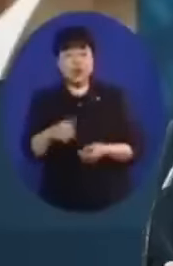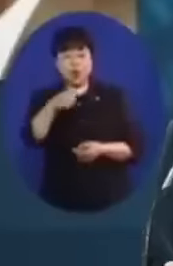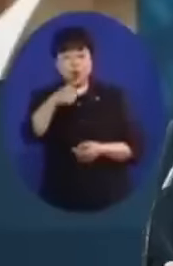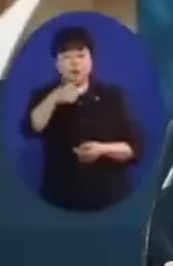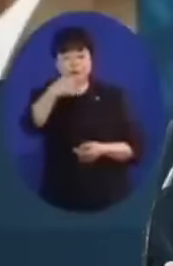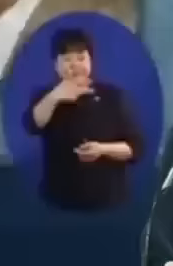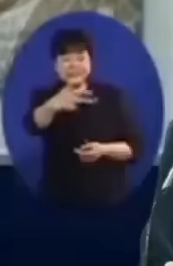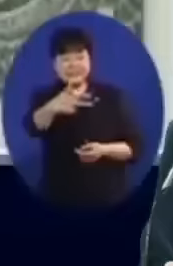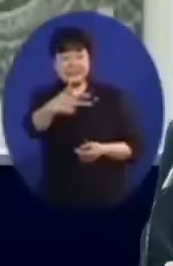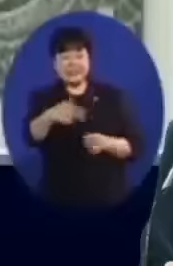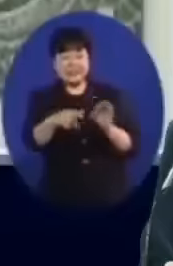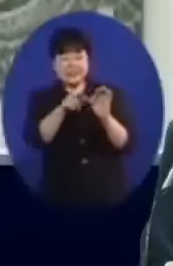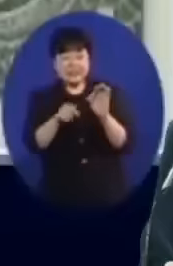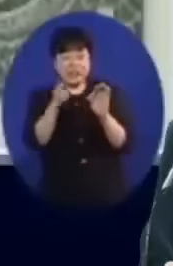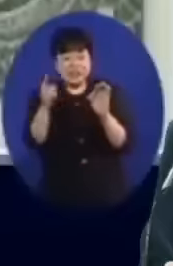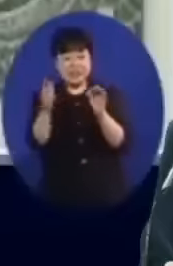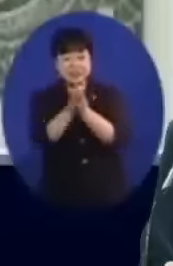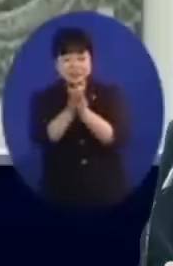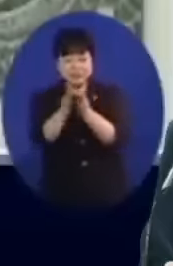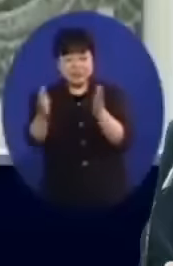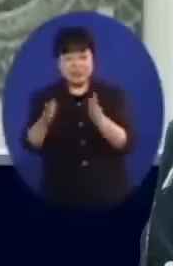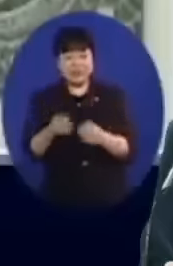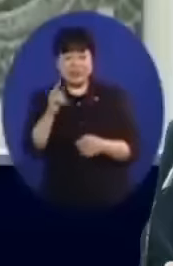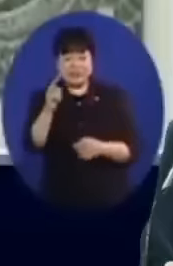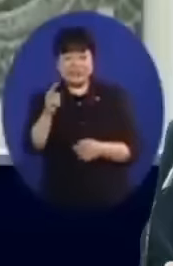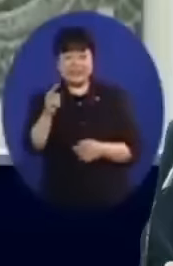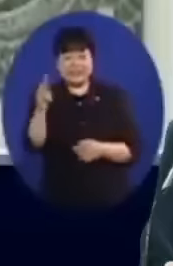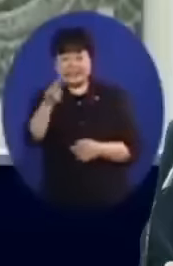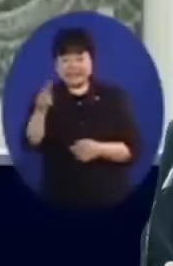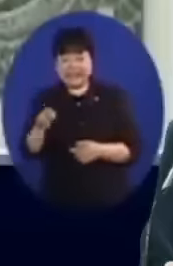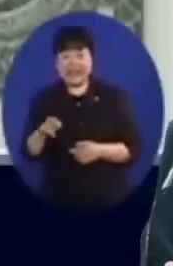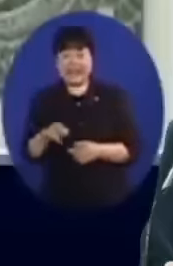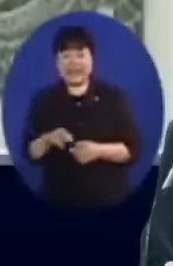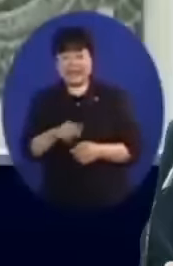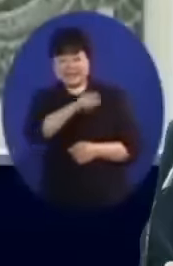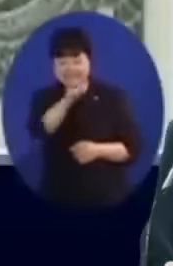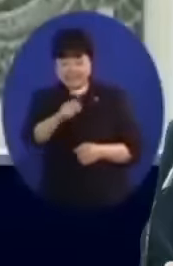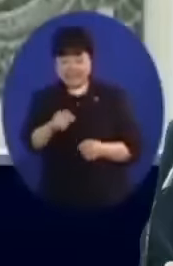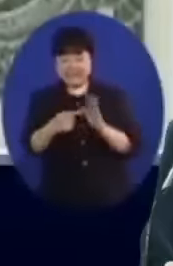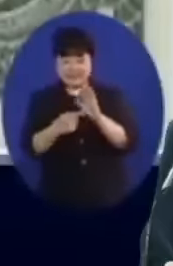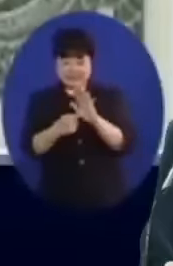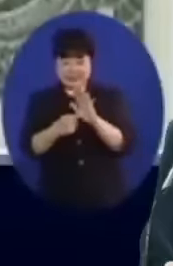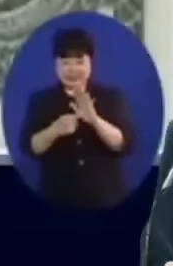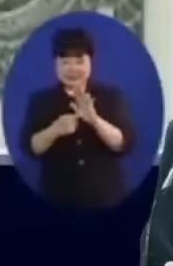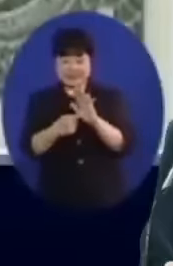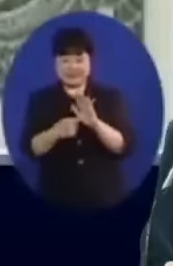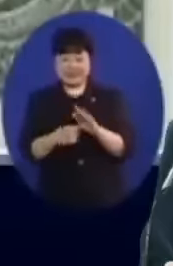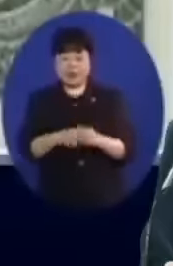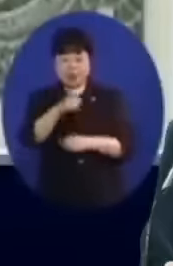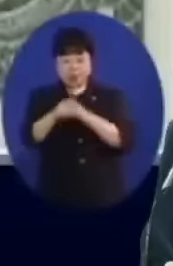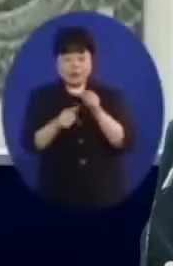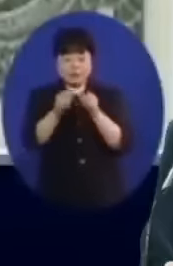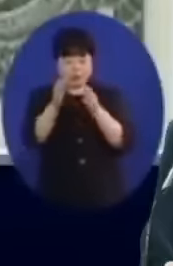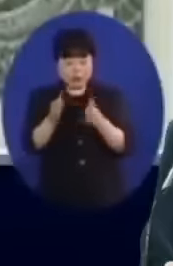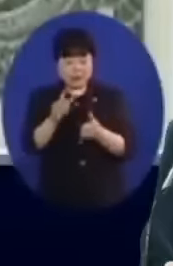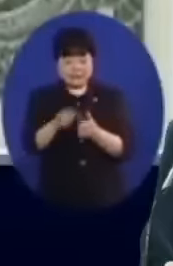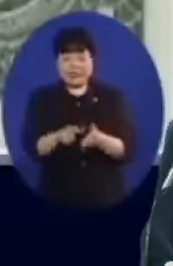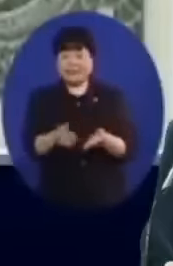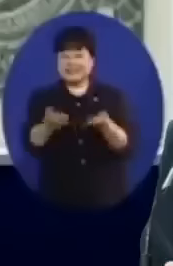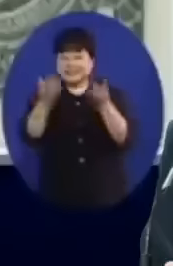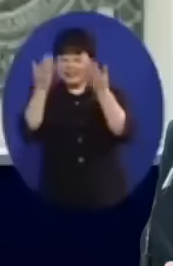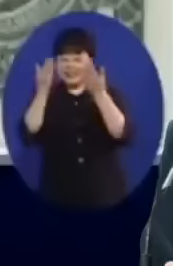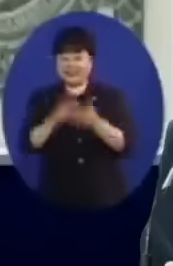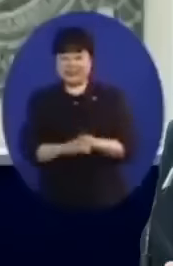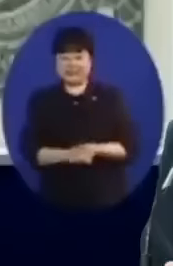1957년 10월 1일부터 한 달러 지폐 뒷면에 새겨 넣었습니다. 그러나 50여년의 세월이